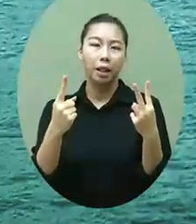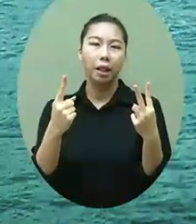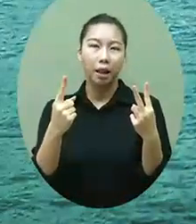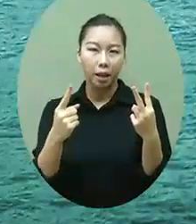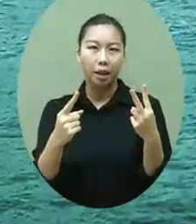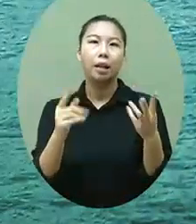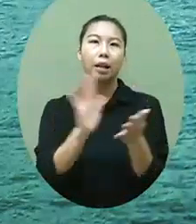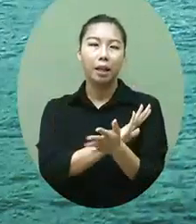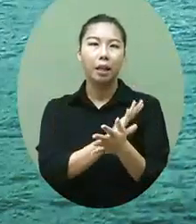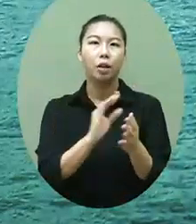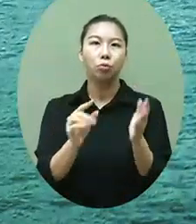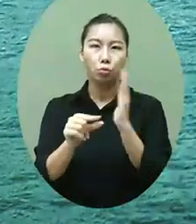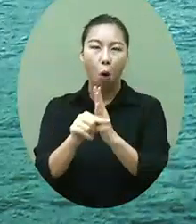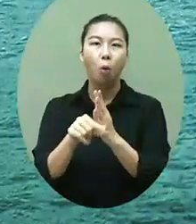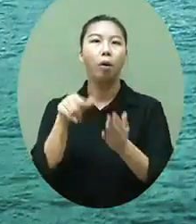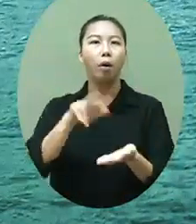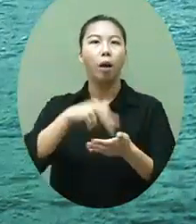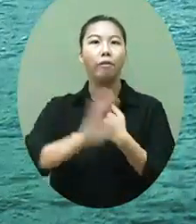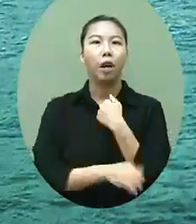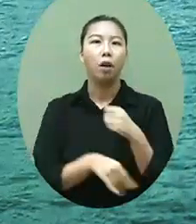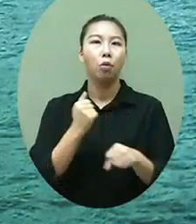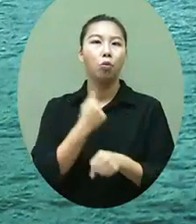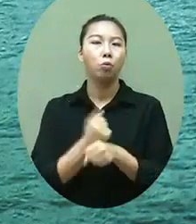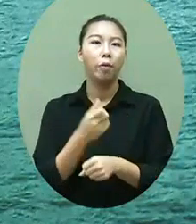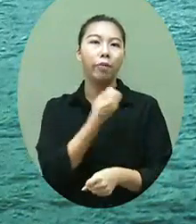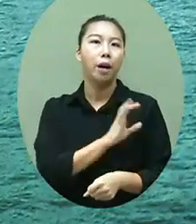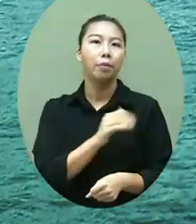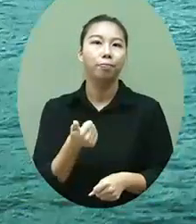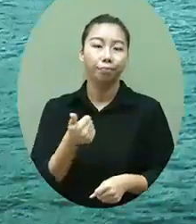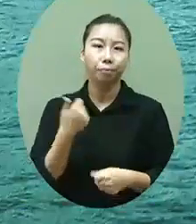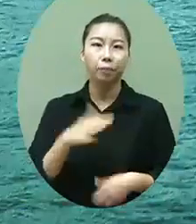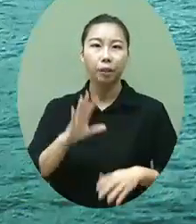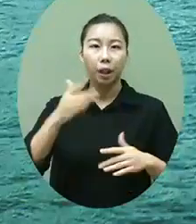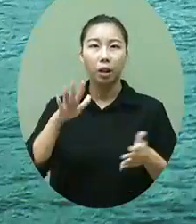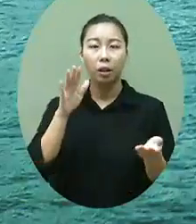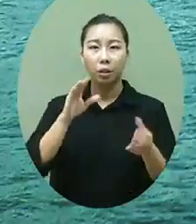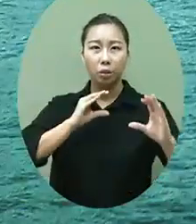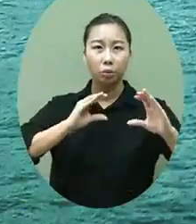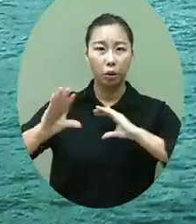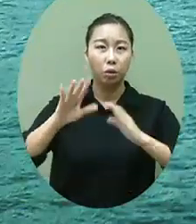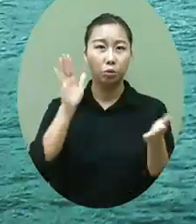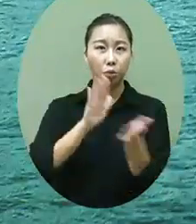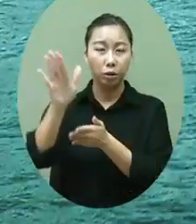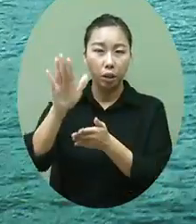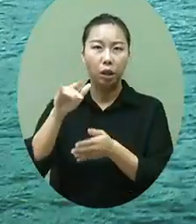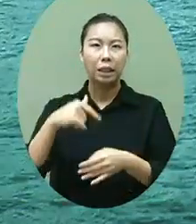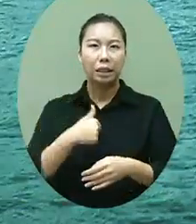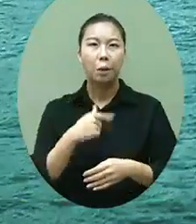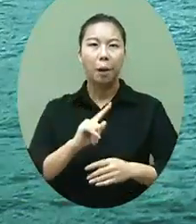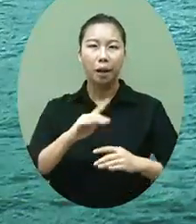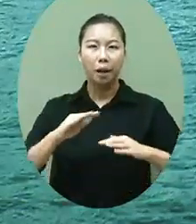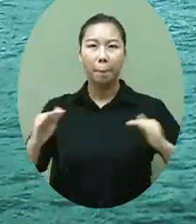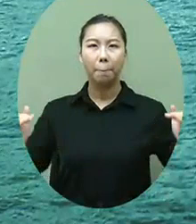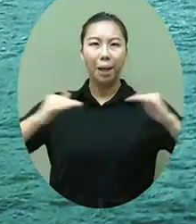中到嘅時間咧先完成有關立法嘅工作。但係取消對沖其中需要一個嘅